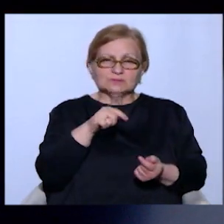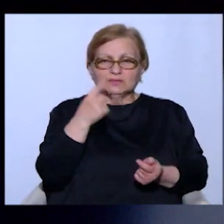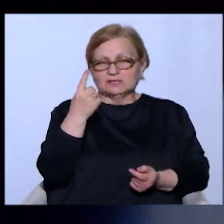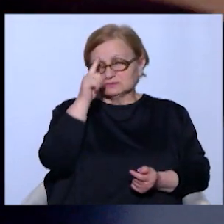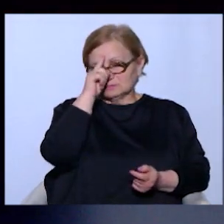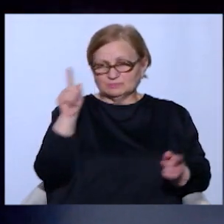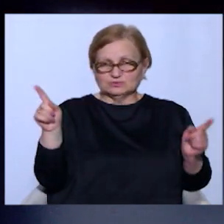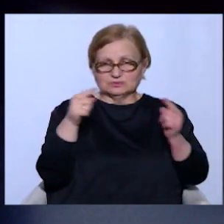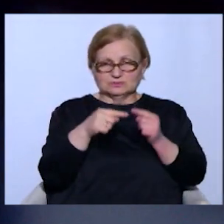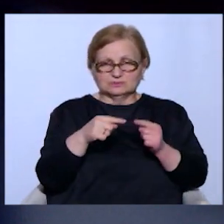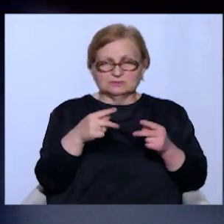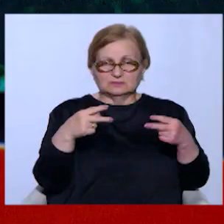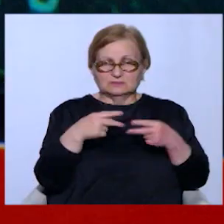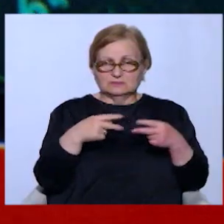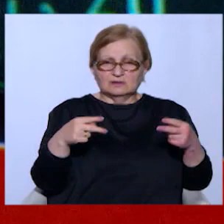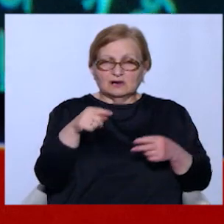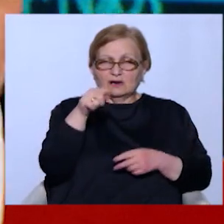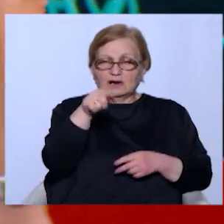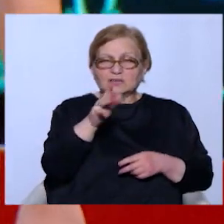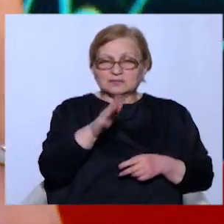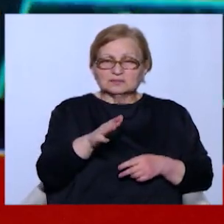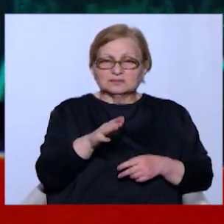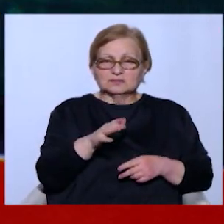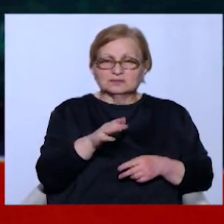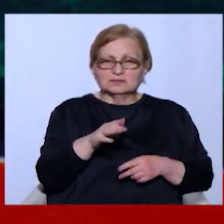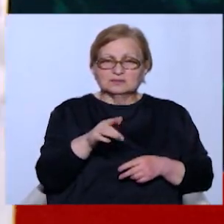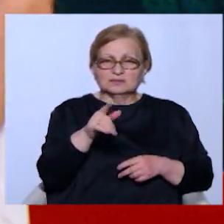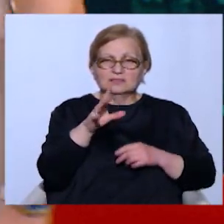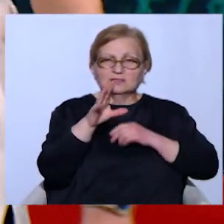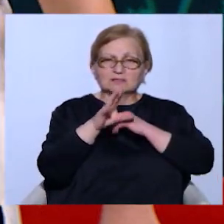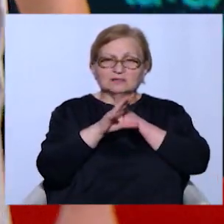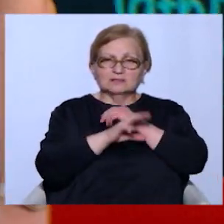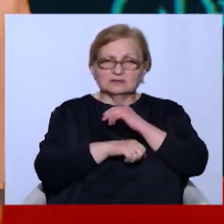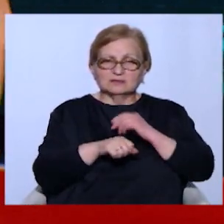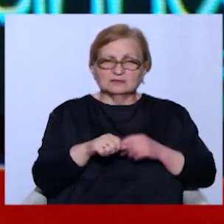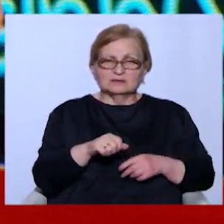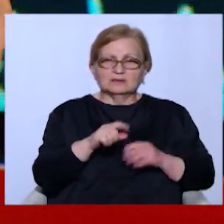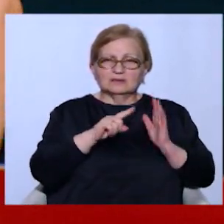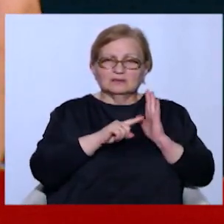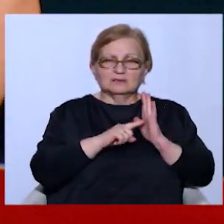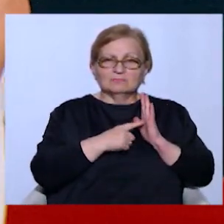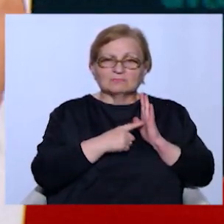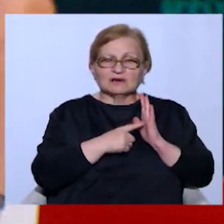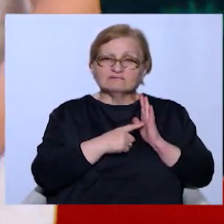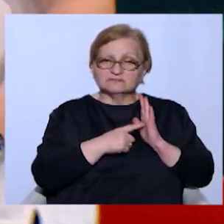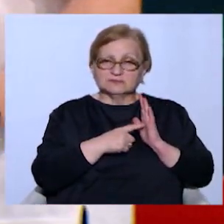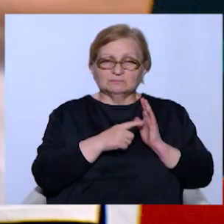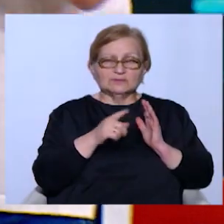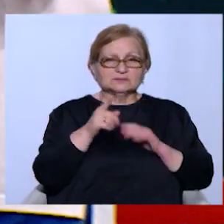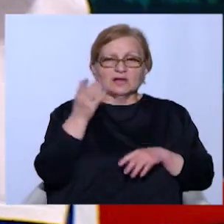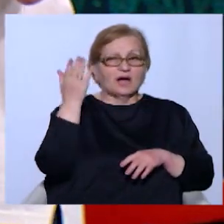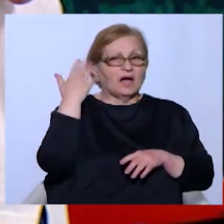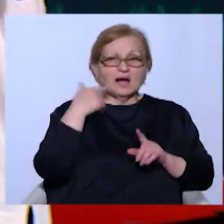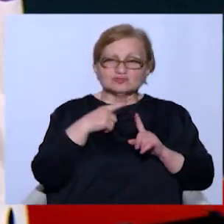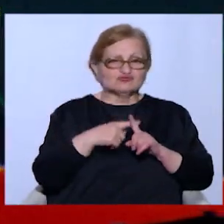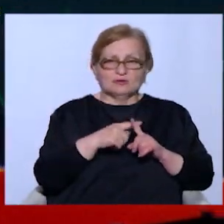ერთ-ერთი ბიჭი 2-დან. შესაბამისად ამ შემთხვევაში მათი საბოლოო რაოდენობა მრავლდება და არა ჯამდება, როგორც იყო წინა ამოცანაში.